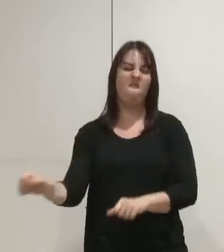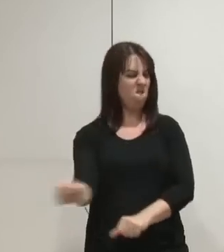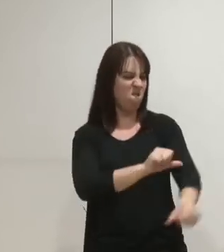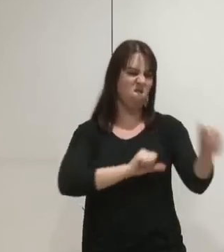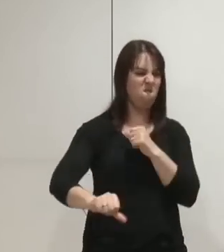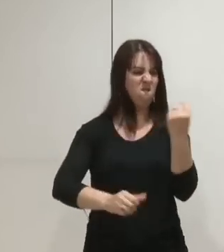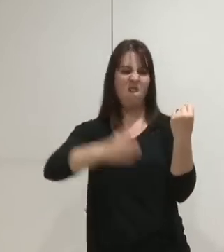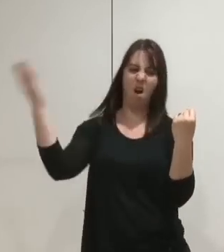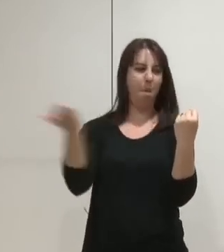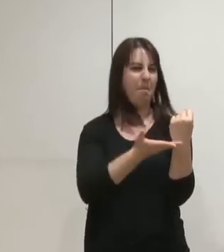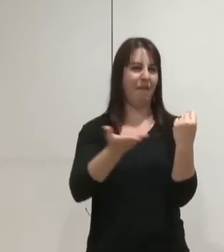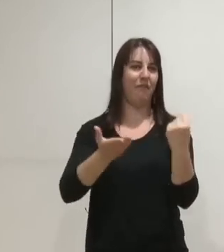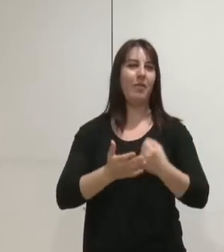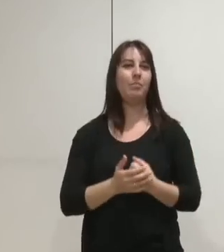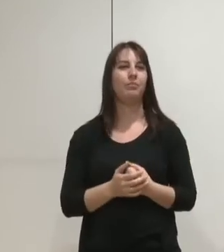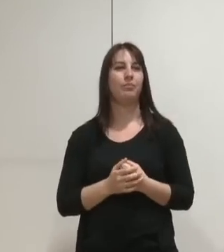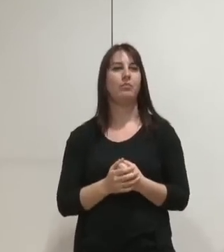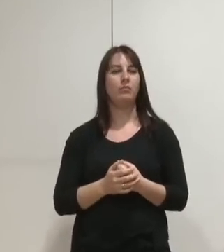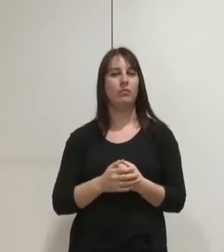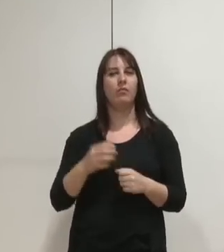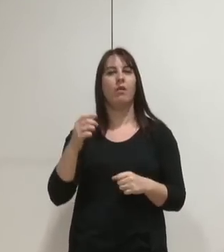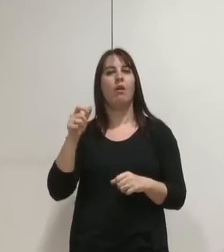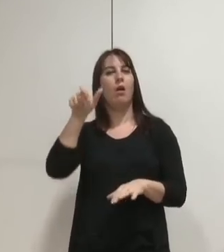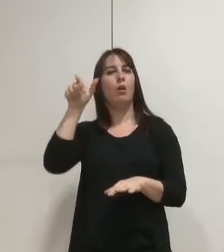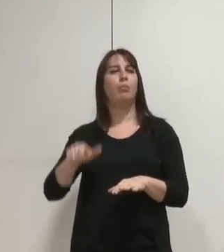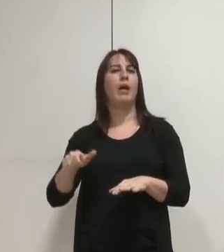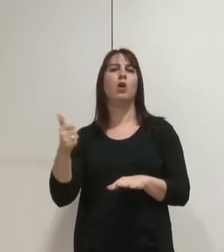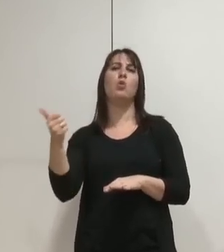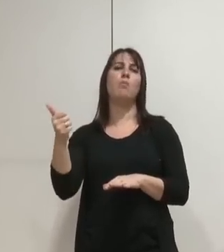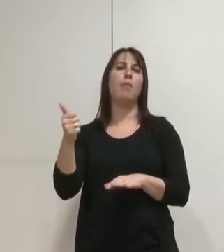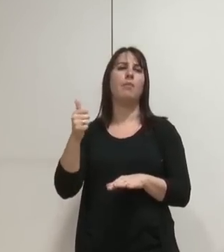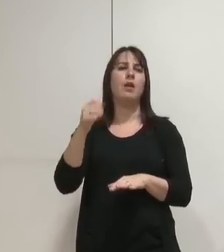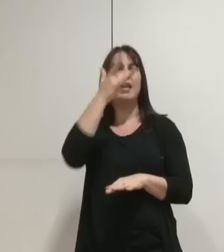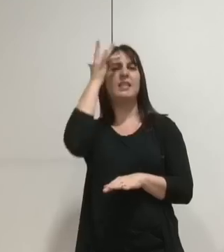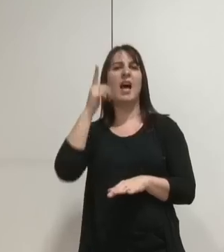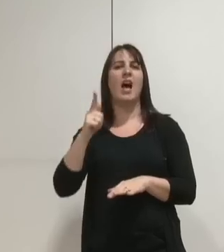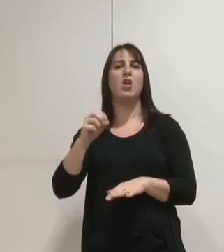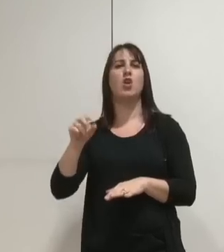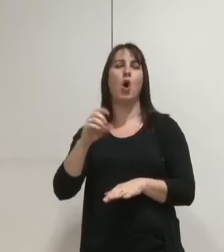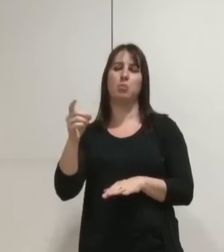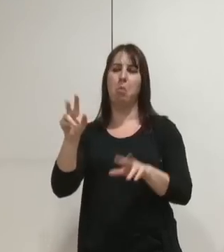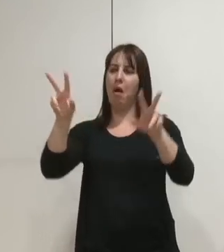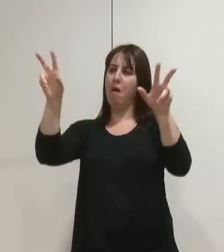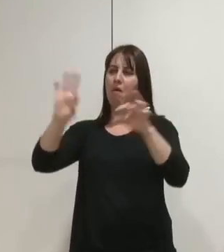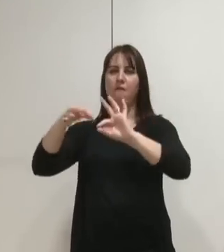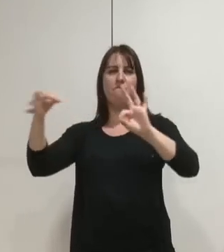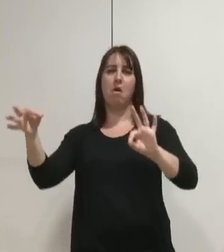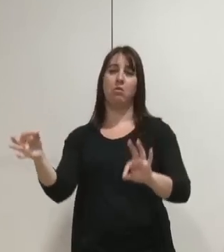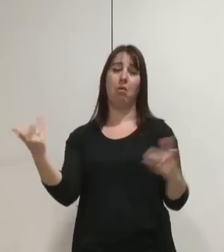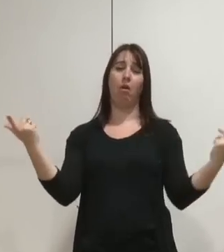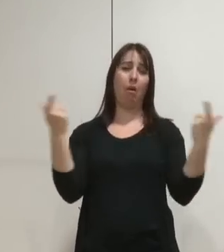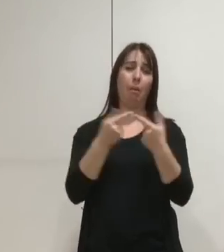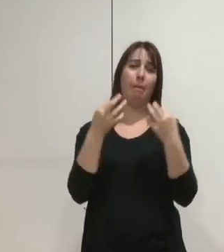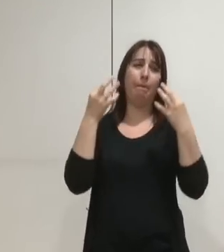la tête alors comme le disait Léopold cénard saingor j'ai dû le dire une fois mais je le redis encore parce que je trouve que la formule est vraiment très bonne